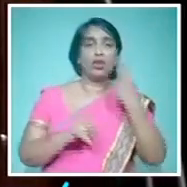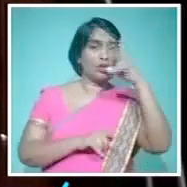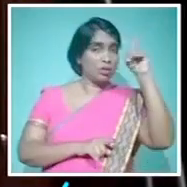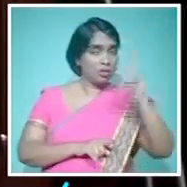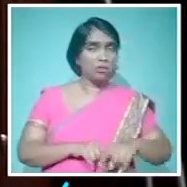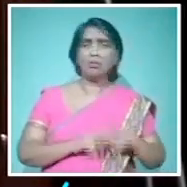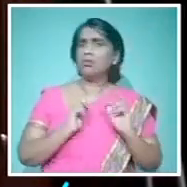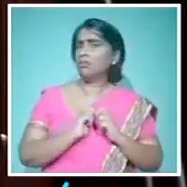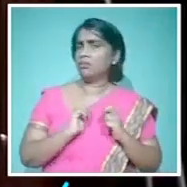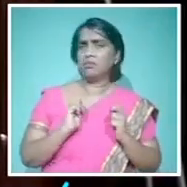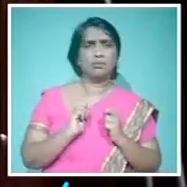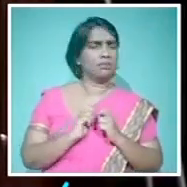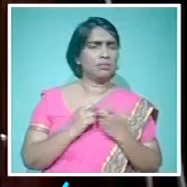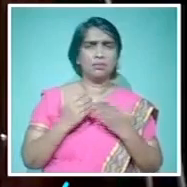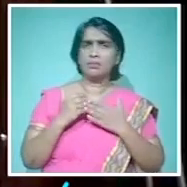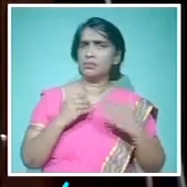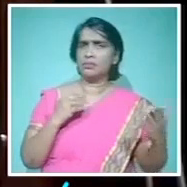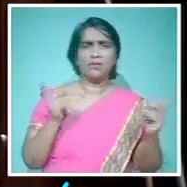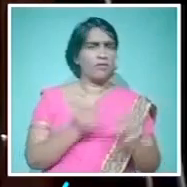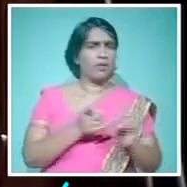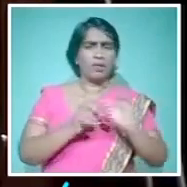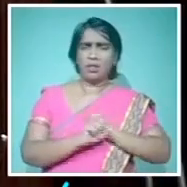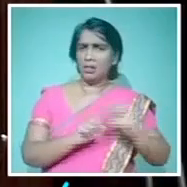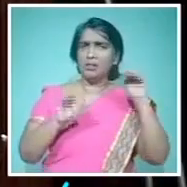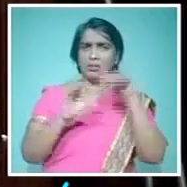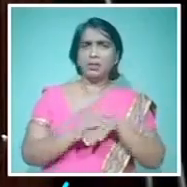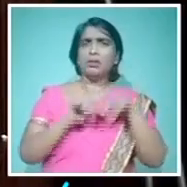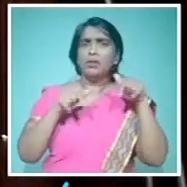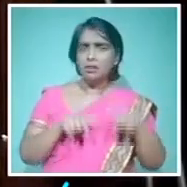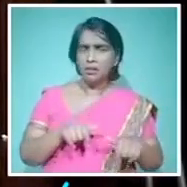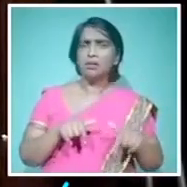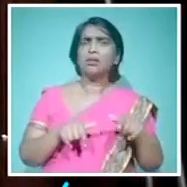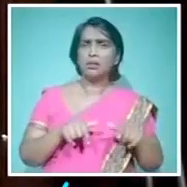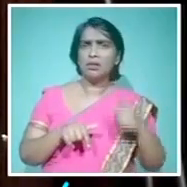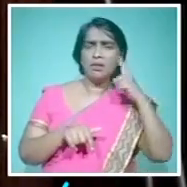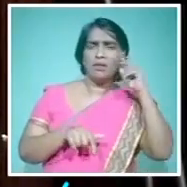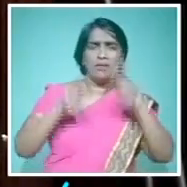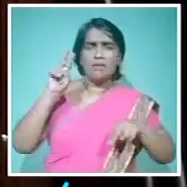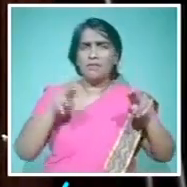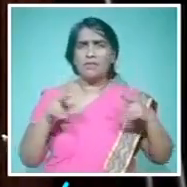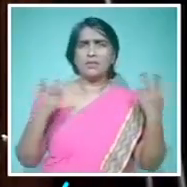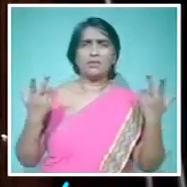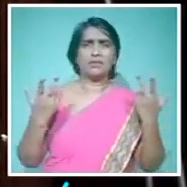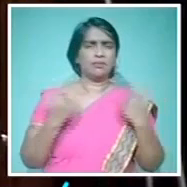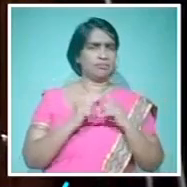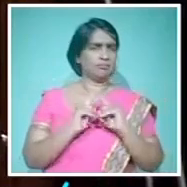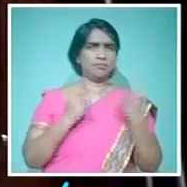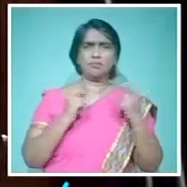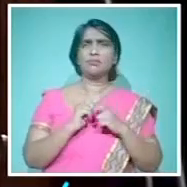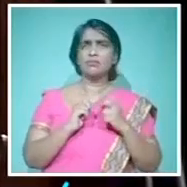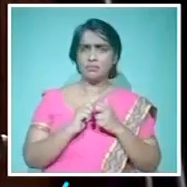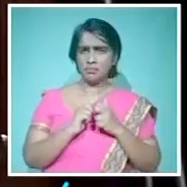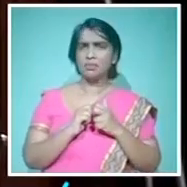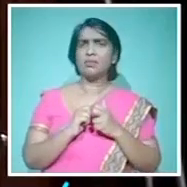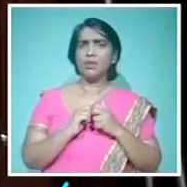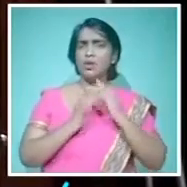12000ක් විතර කිසිම අවුලක් නැතුව ගැටුමක් නැතුව හිටපු තැනක්. නමුත් දැන් එකිනෙකා විශ්වාස කරන්නේ නැති තත්වයට ඇවිල්ලා තියෙනවා. මේ හිල්ඩා